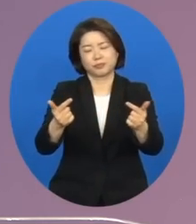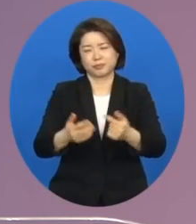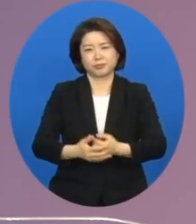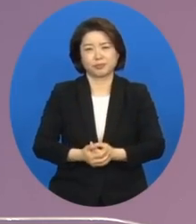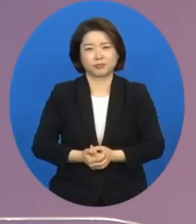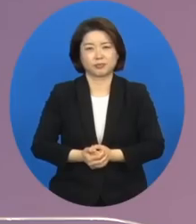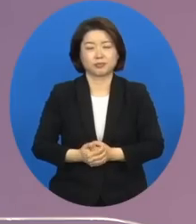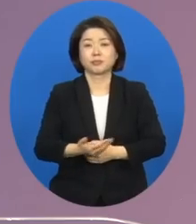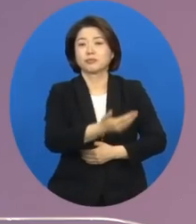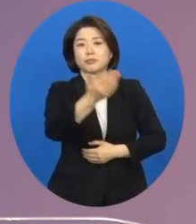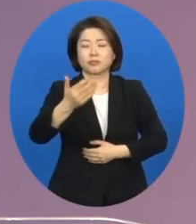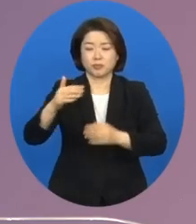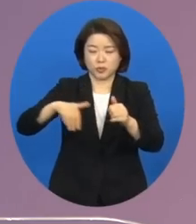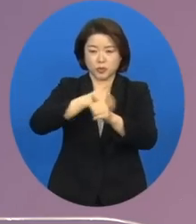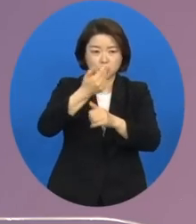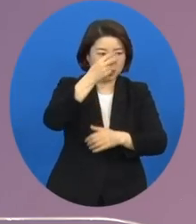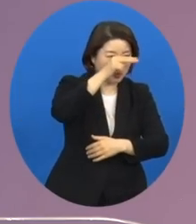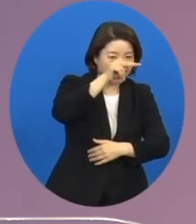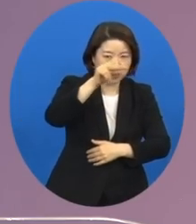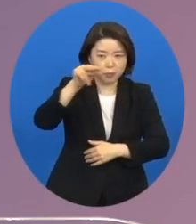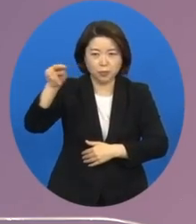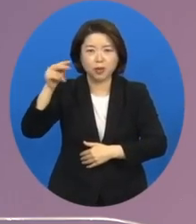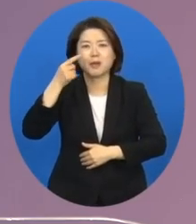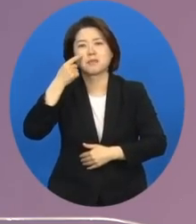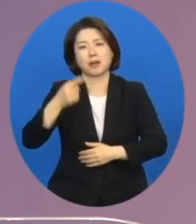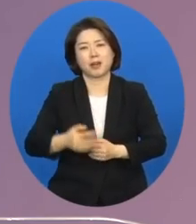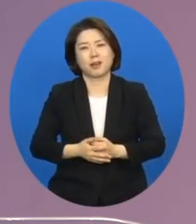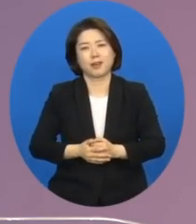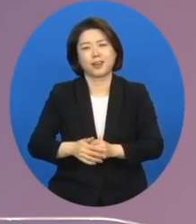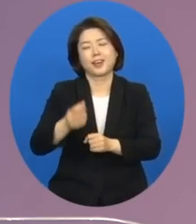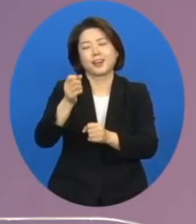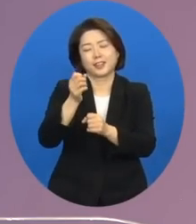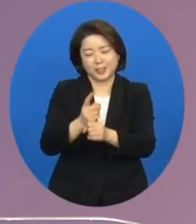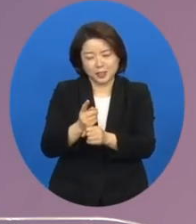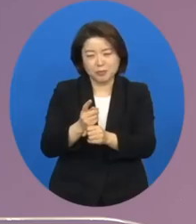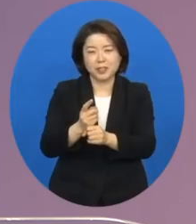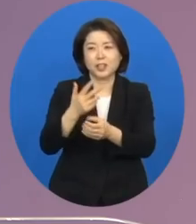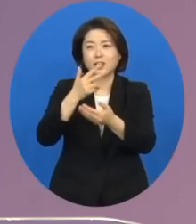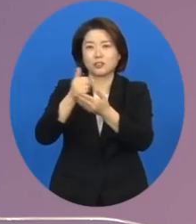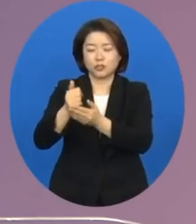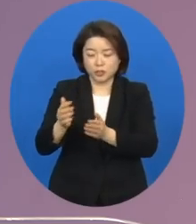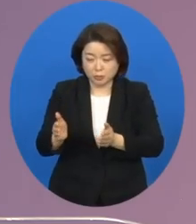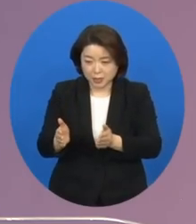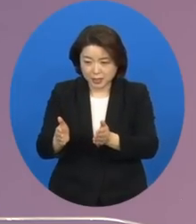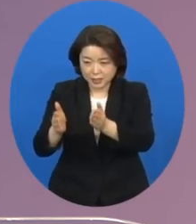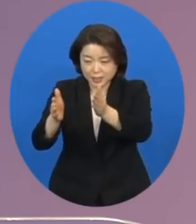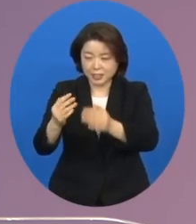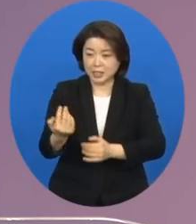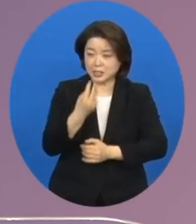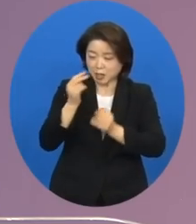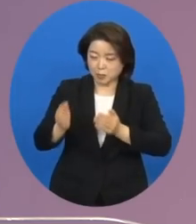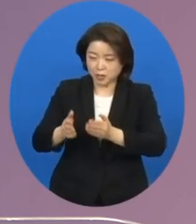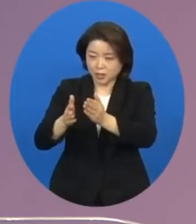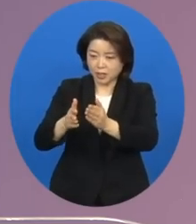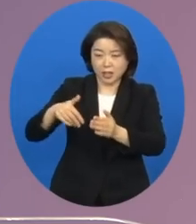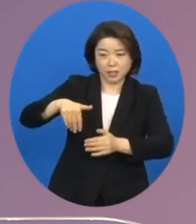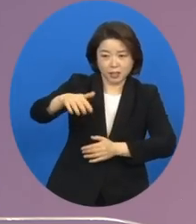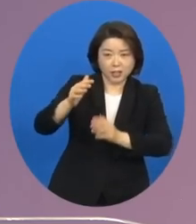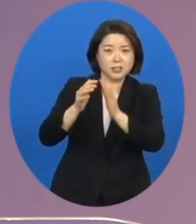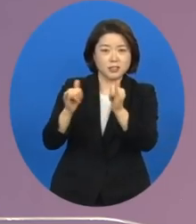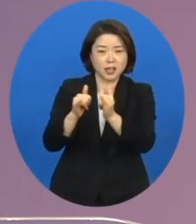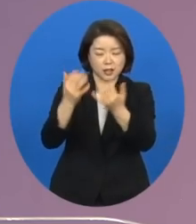여러분 주변을 돌아보세요 이미 주의 길 좁은 길 생명의 길 걷는 사람들